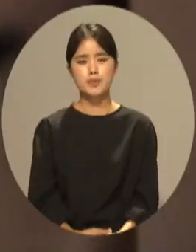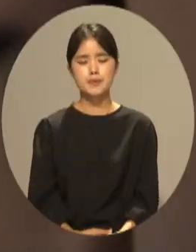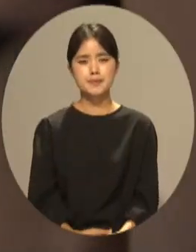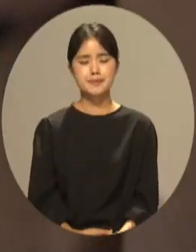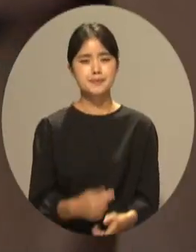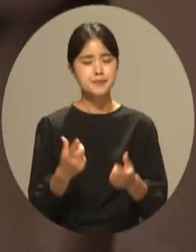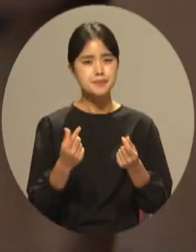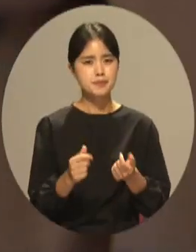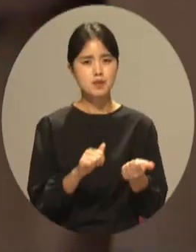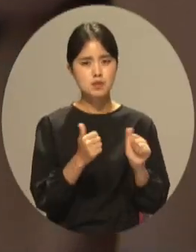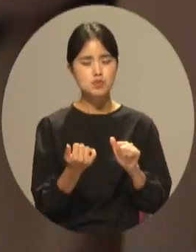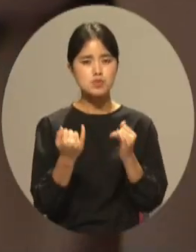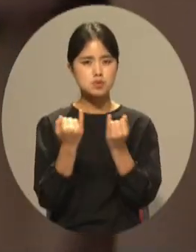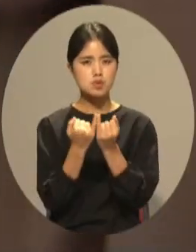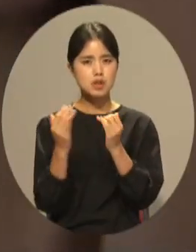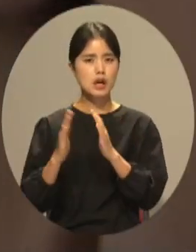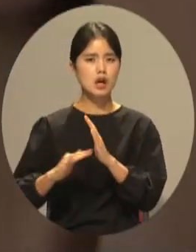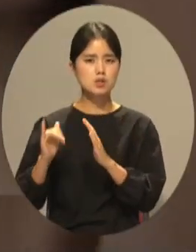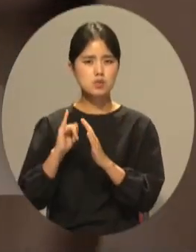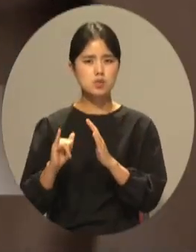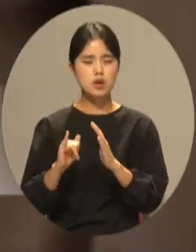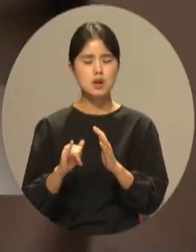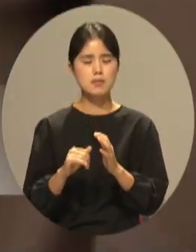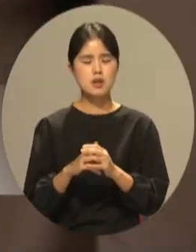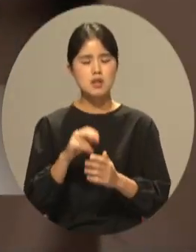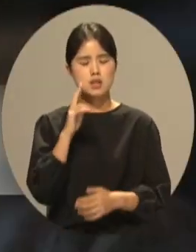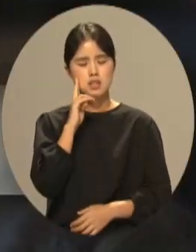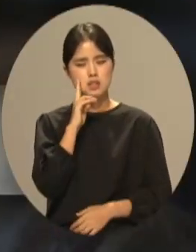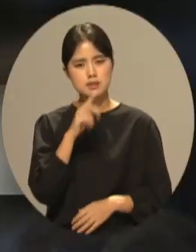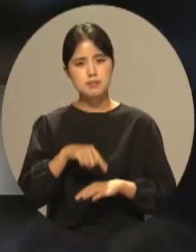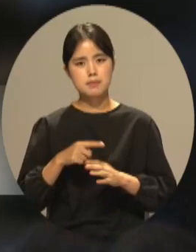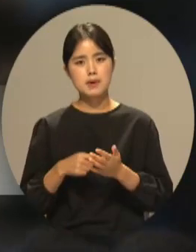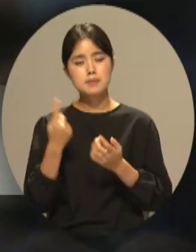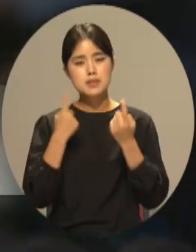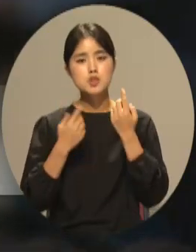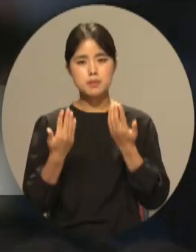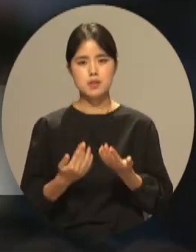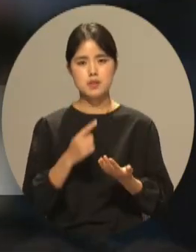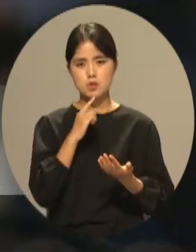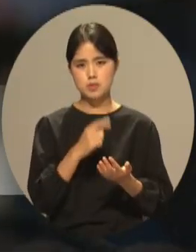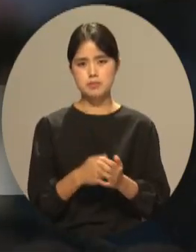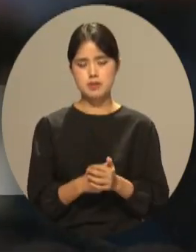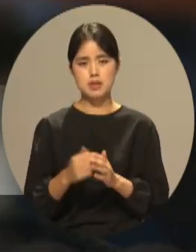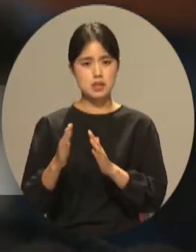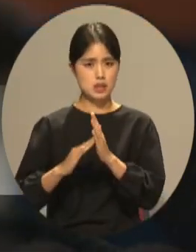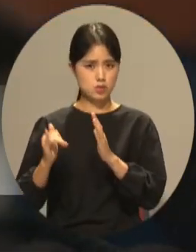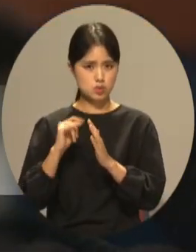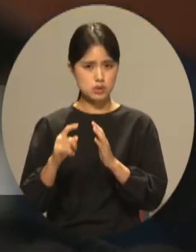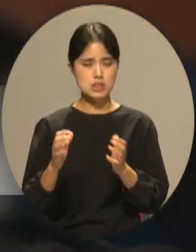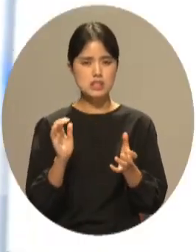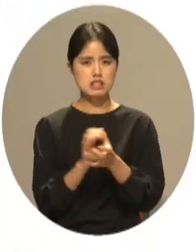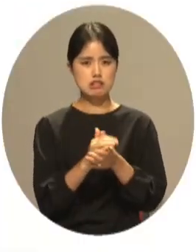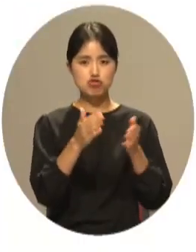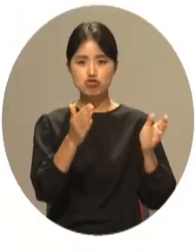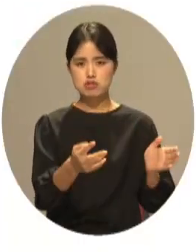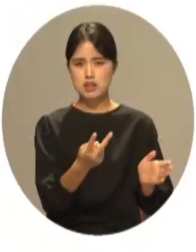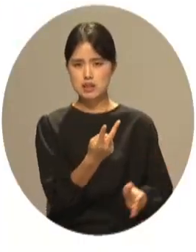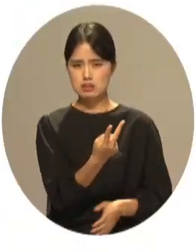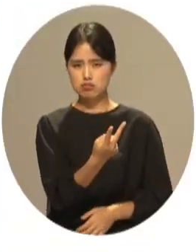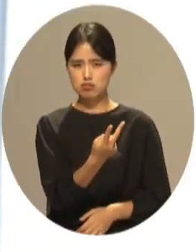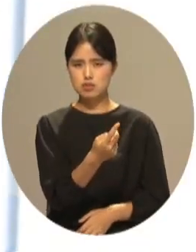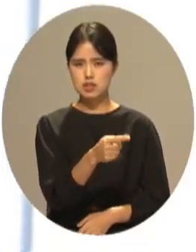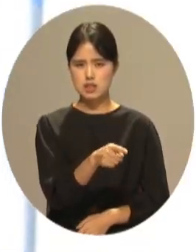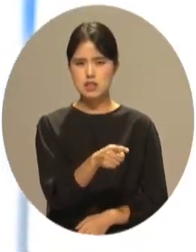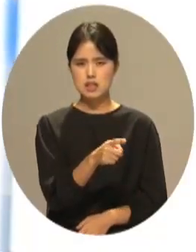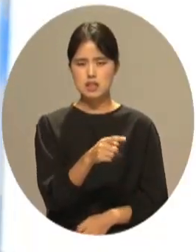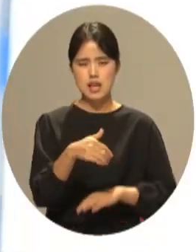그러면서 숨진 여성은 유족에게 심한 수치심을 호소하기도 했습니다. 유족들은 친구 사이인 남성 둘이 의도적으로